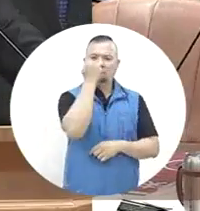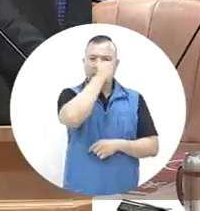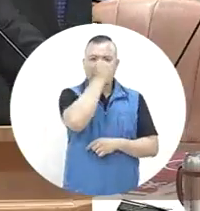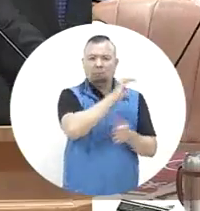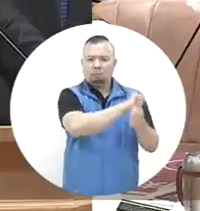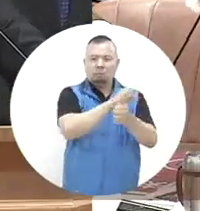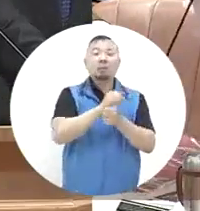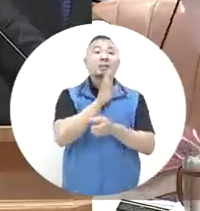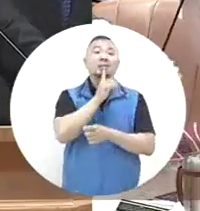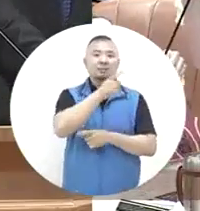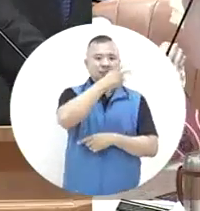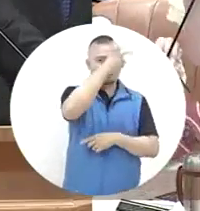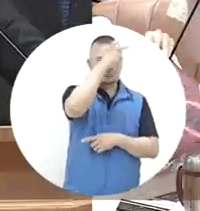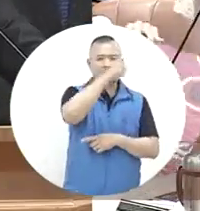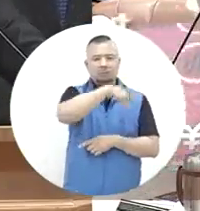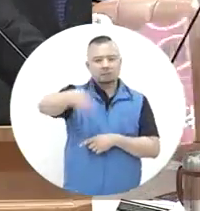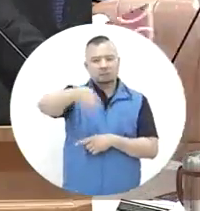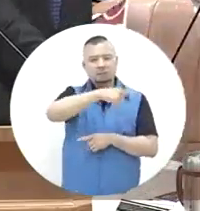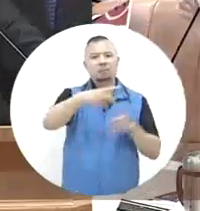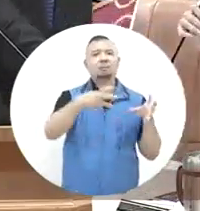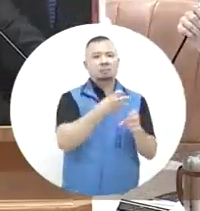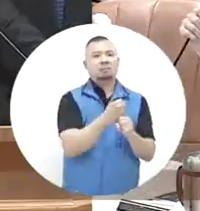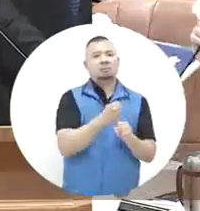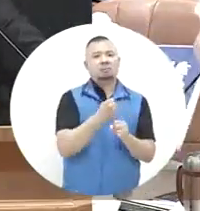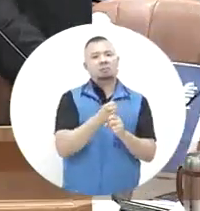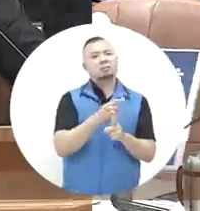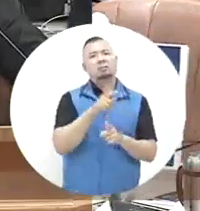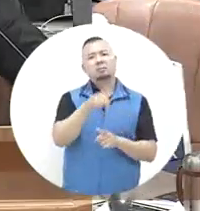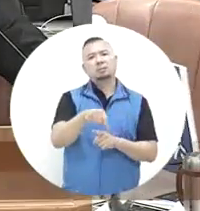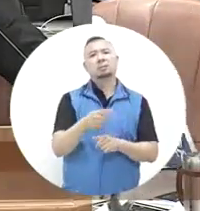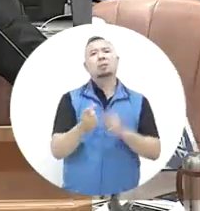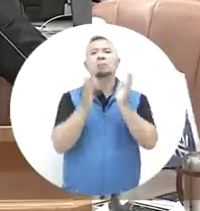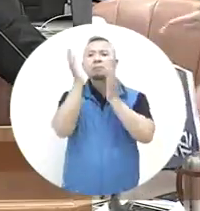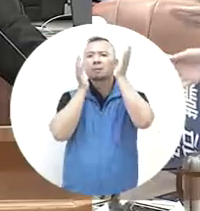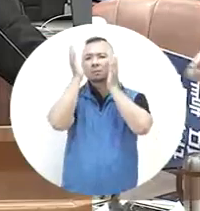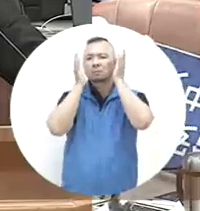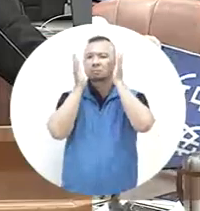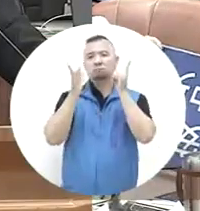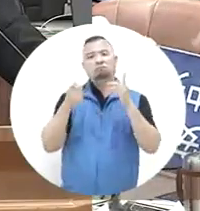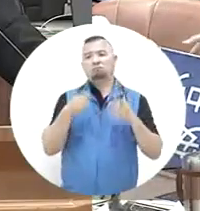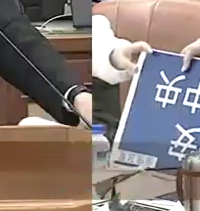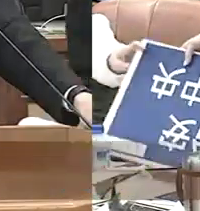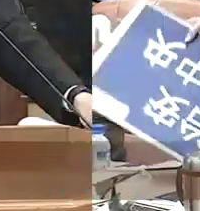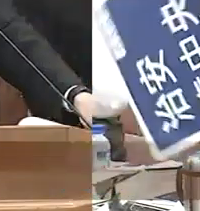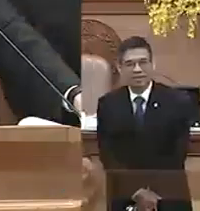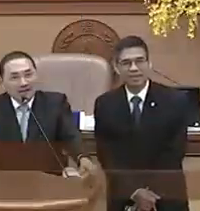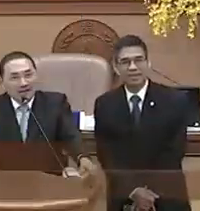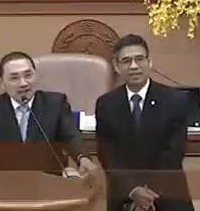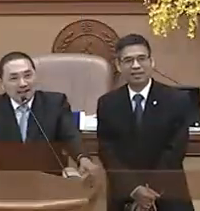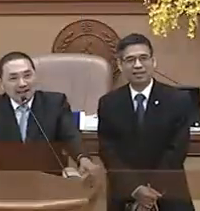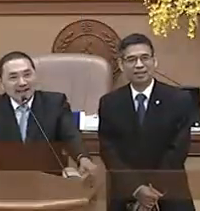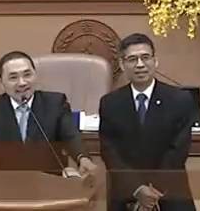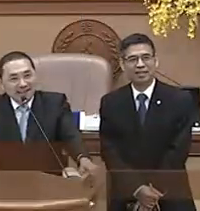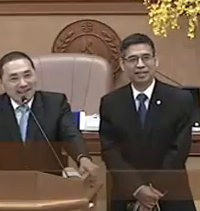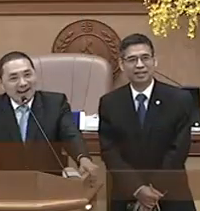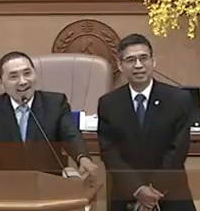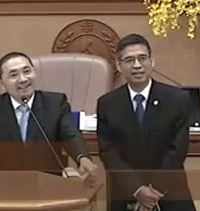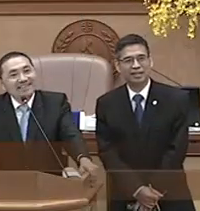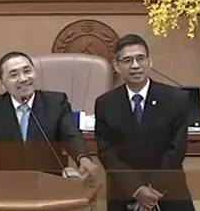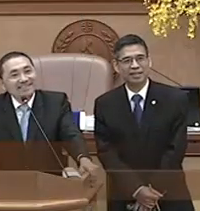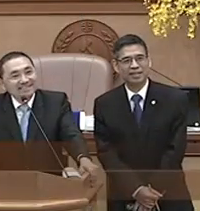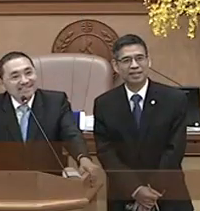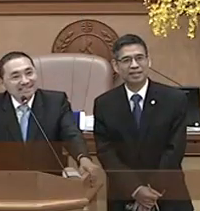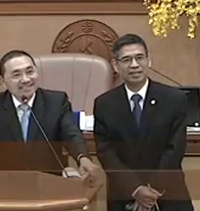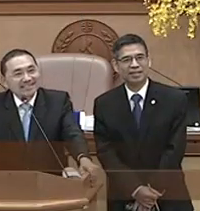跟警方之间的对接的合作。 好，市长， 这个比较实在。像马来西亚，我们也很快啊，两三天就把它弄回来啊，好不好？